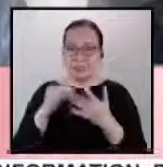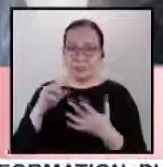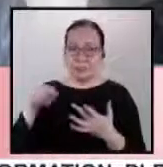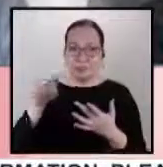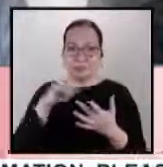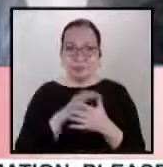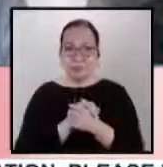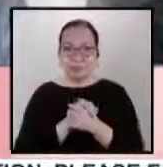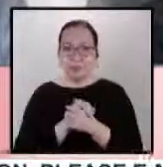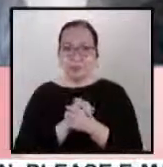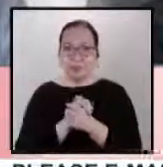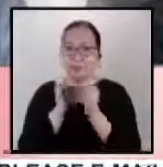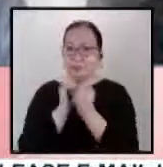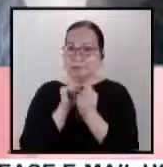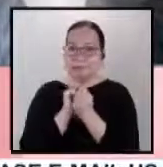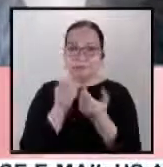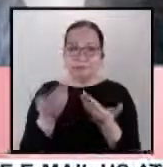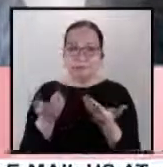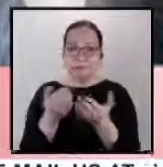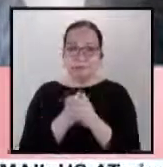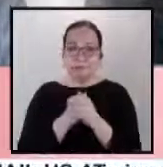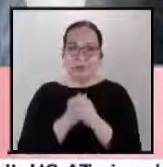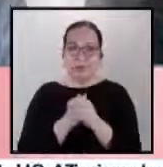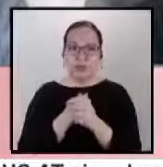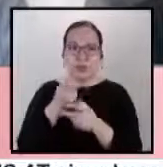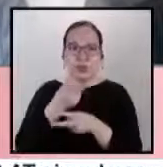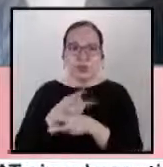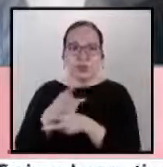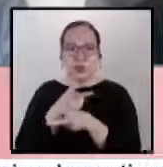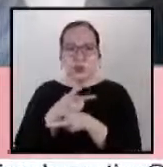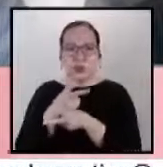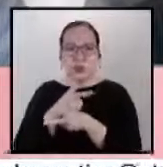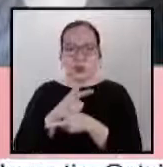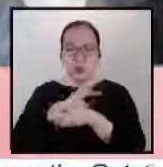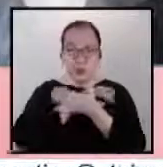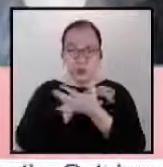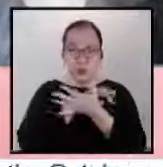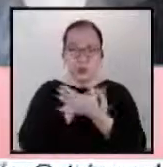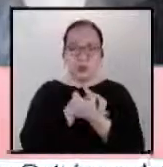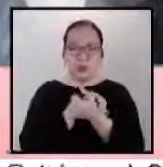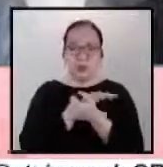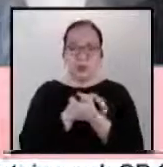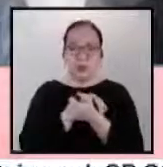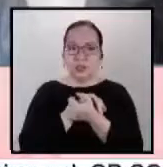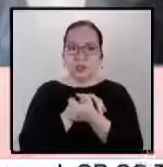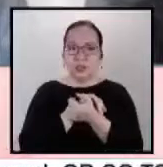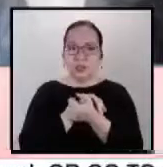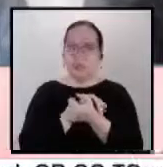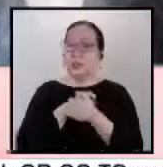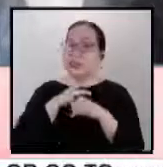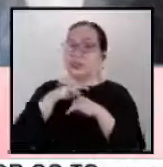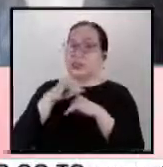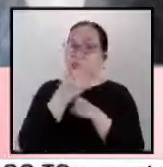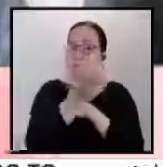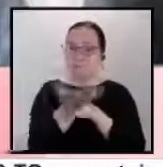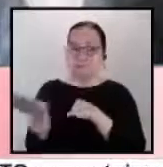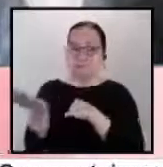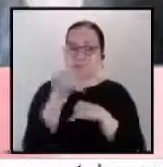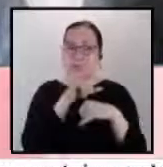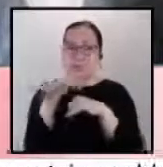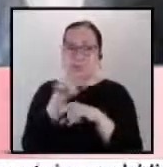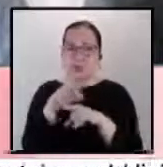mga kababayan ngayon na nag-iingat sa COVID-19 at sa mga kapwa mo, mga fashion designers sa Pilipinas. Go